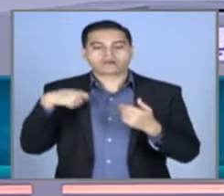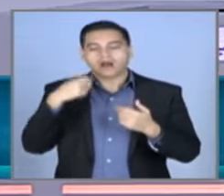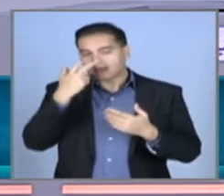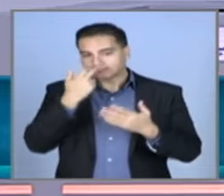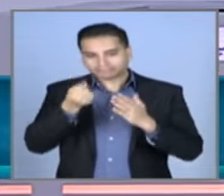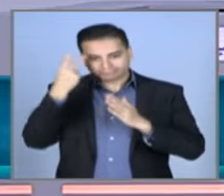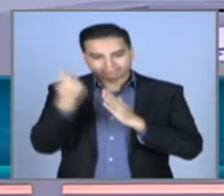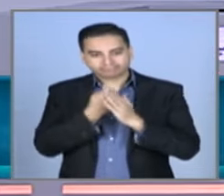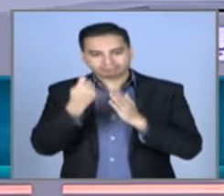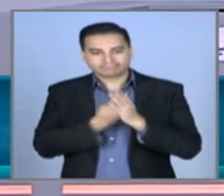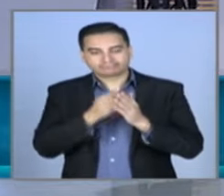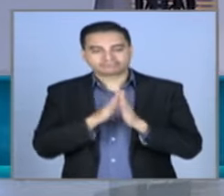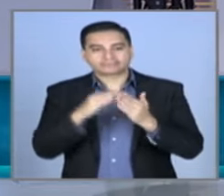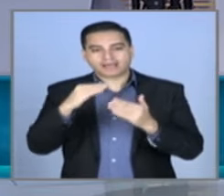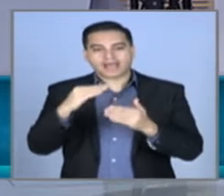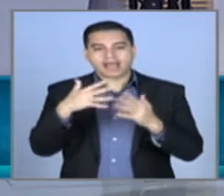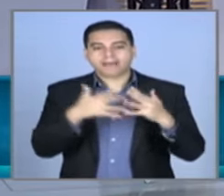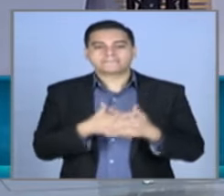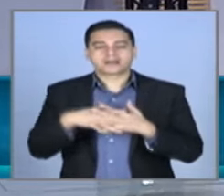أمريكي سابق، فمن هو؟